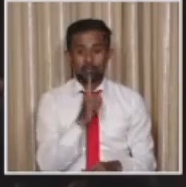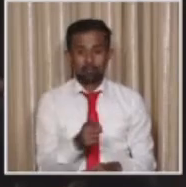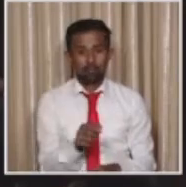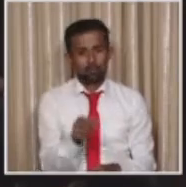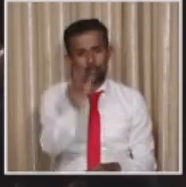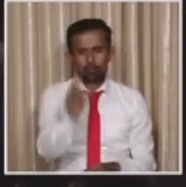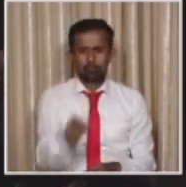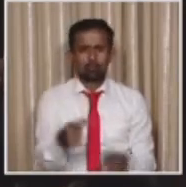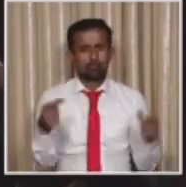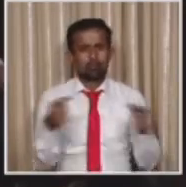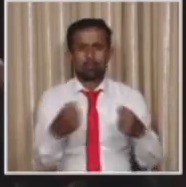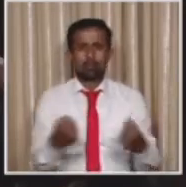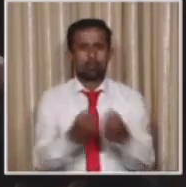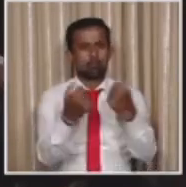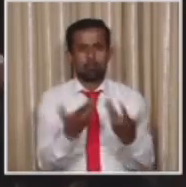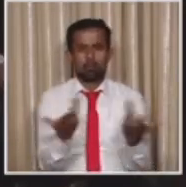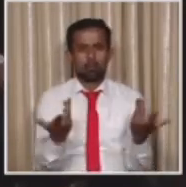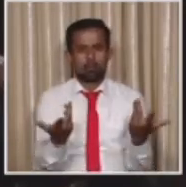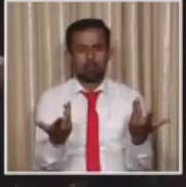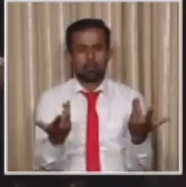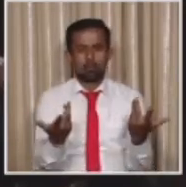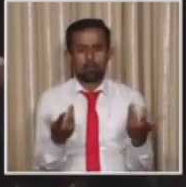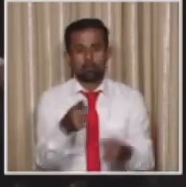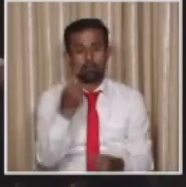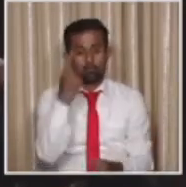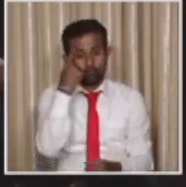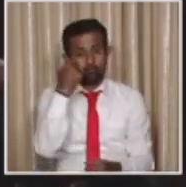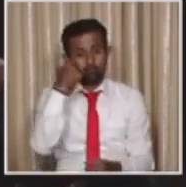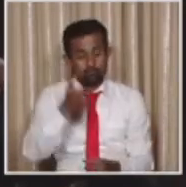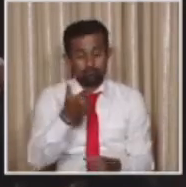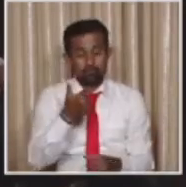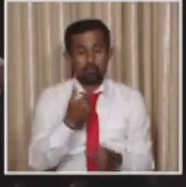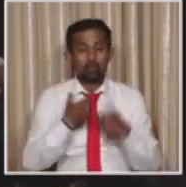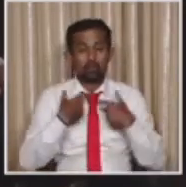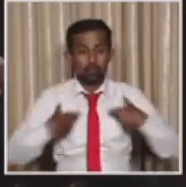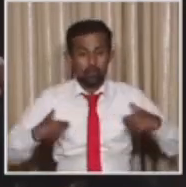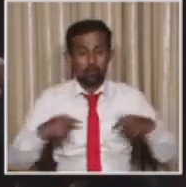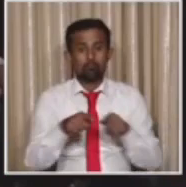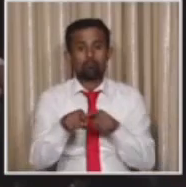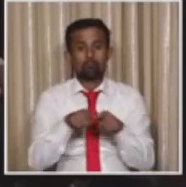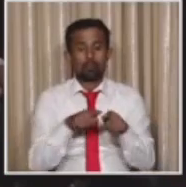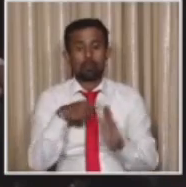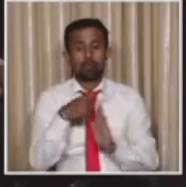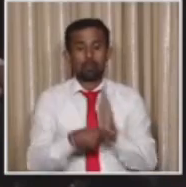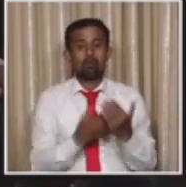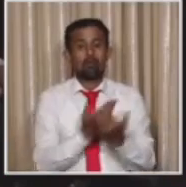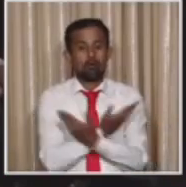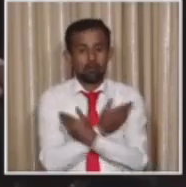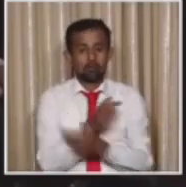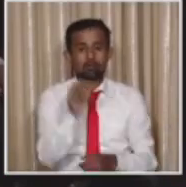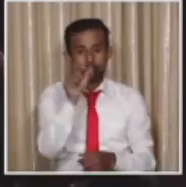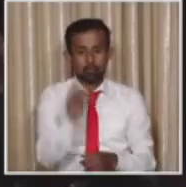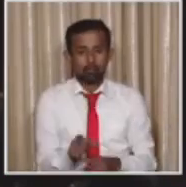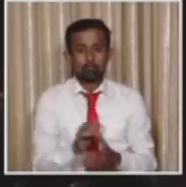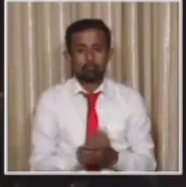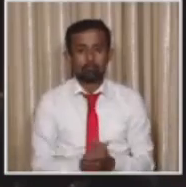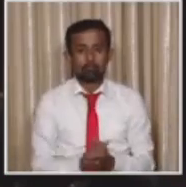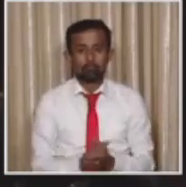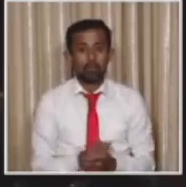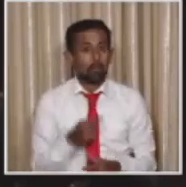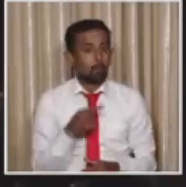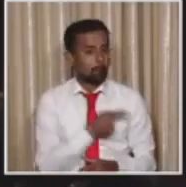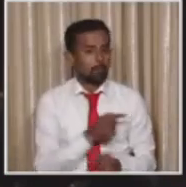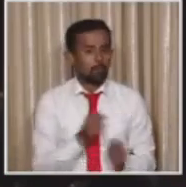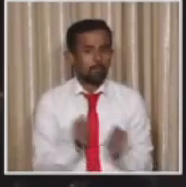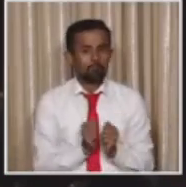එක්ක කිසි ගැටලුවක් නැහැ. මොකද ඔබතුමා බොහොම කල්පනාකාරීව වැඩ කරන හොඳ නීතිඥයෙක් වගේම රටට ආදරය කරන කෙනෙක්. හැබැයි මේ